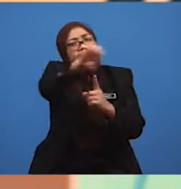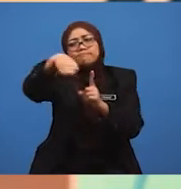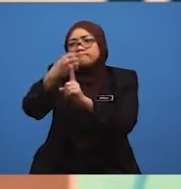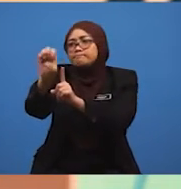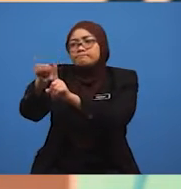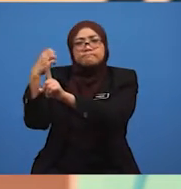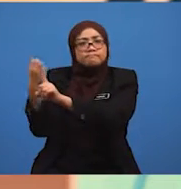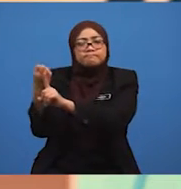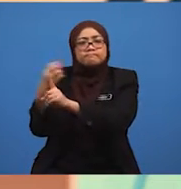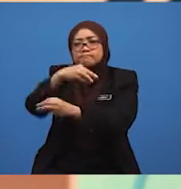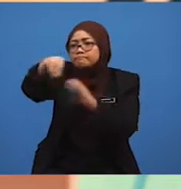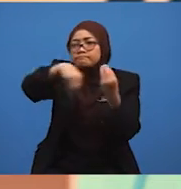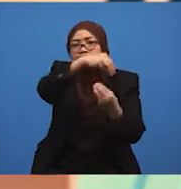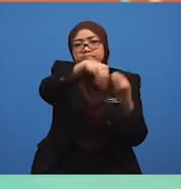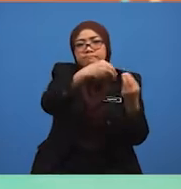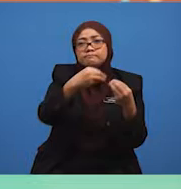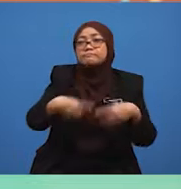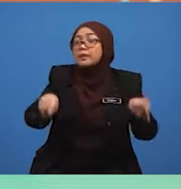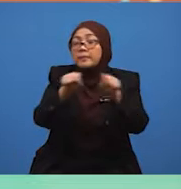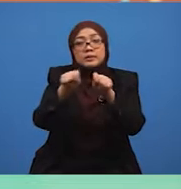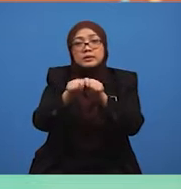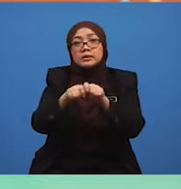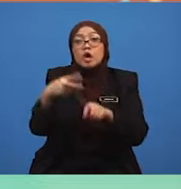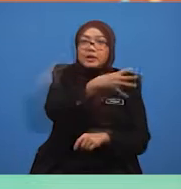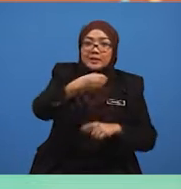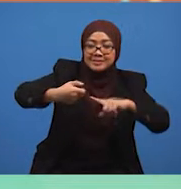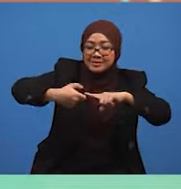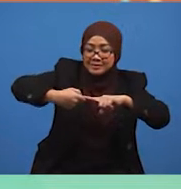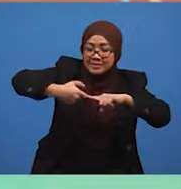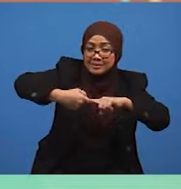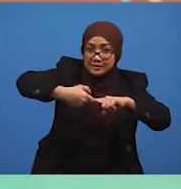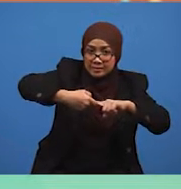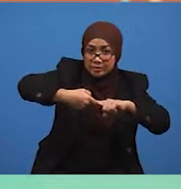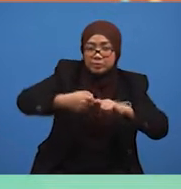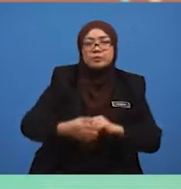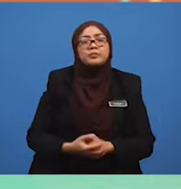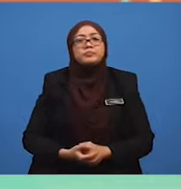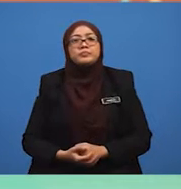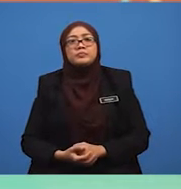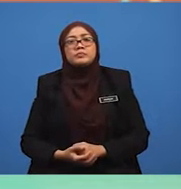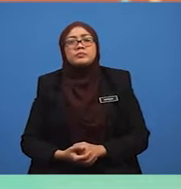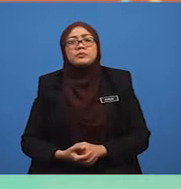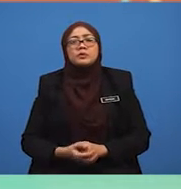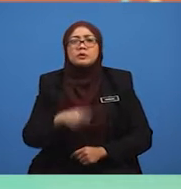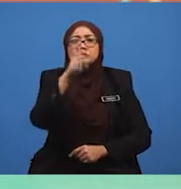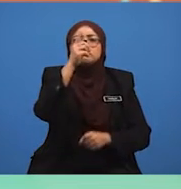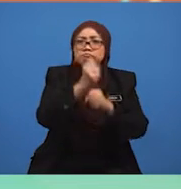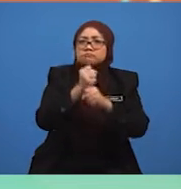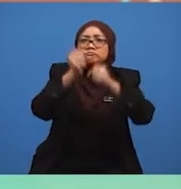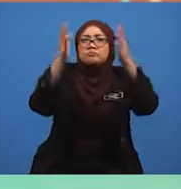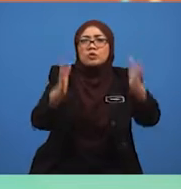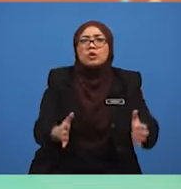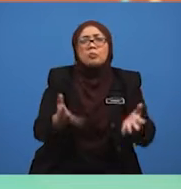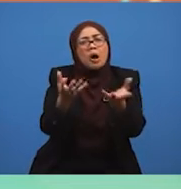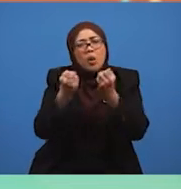gunting dan pemotong kuku. Bayangkan seorang pekerja yang perlu memindahkan objek yang